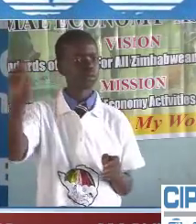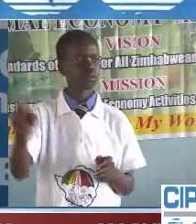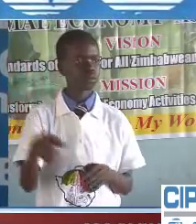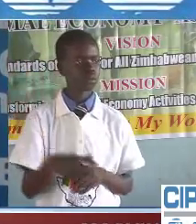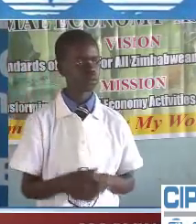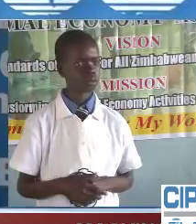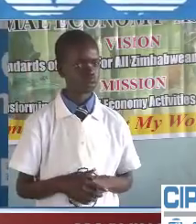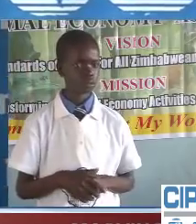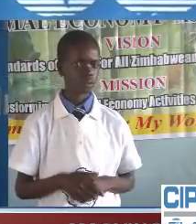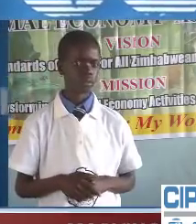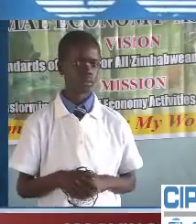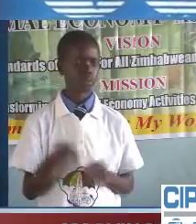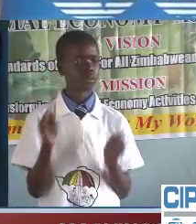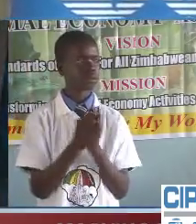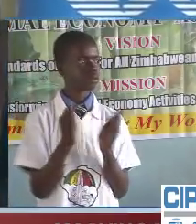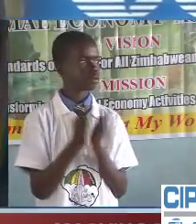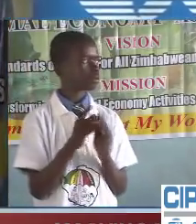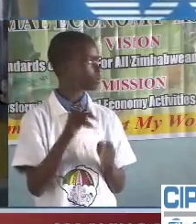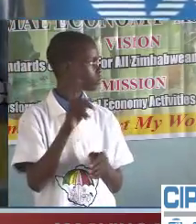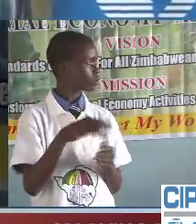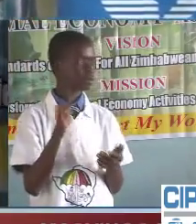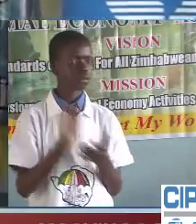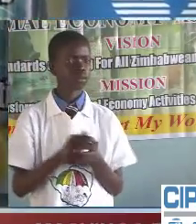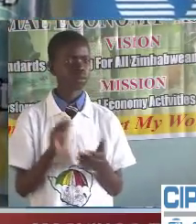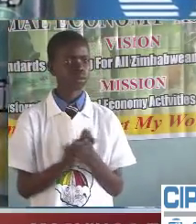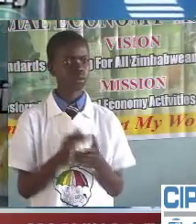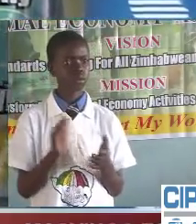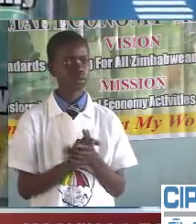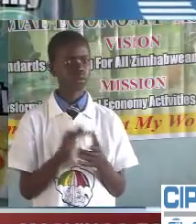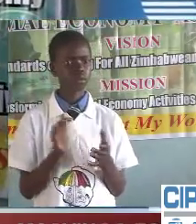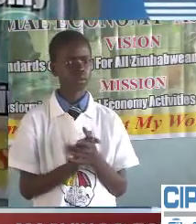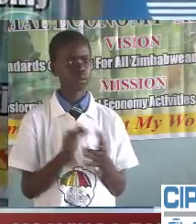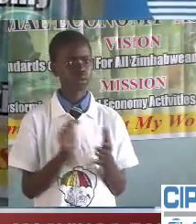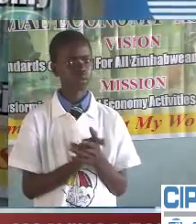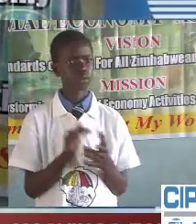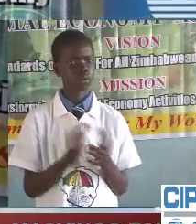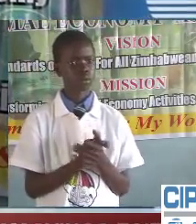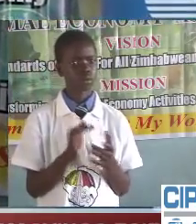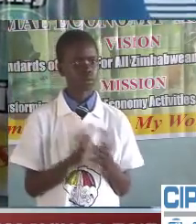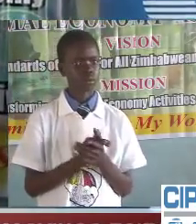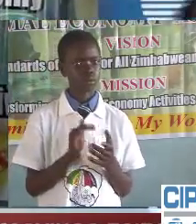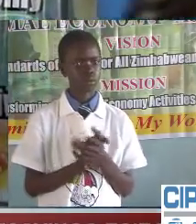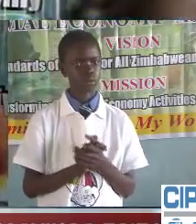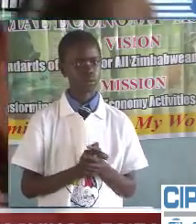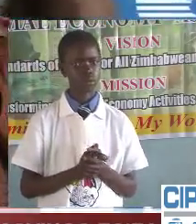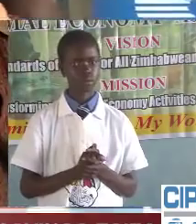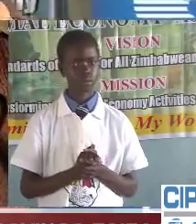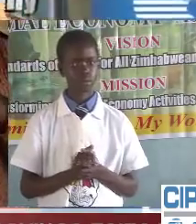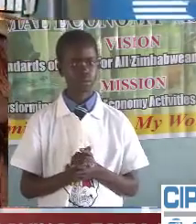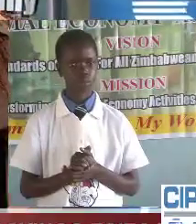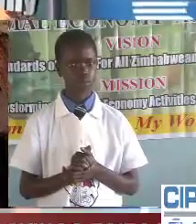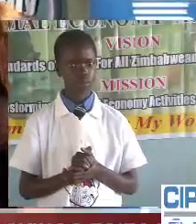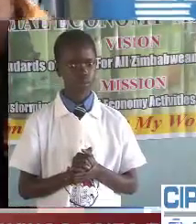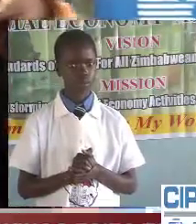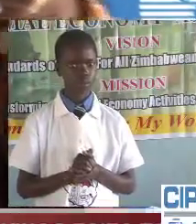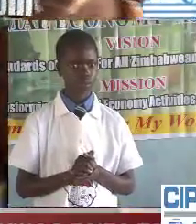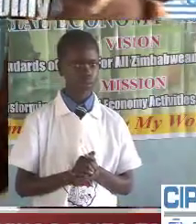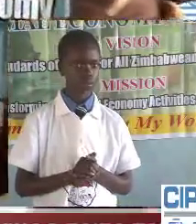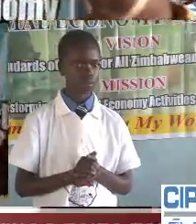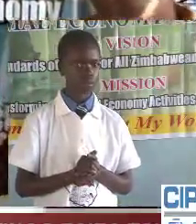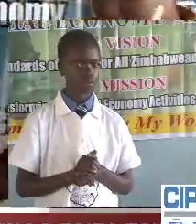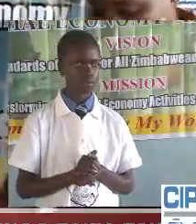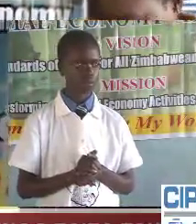Coalition. Vaombirire maoko vachiuya. Tingoramba tichingoyeuchidzana kuti nguva haichinji, tingori ne7 minutes.